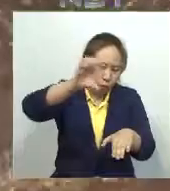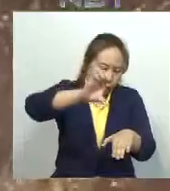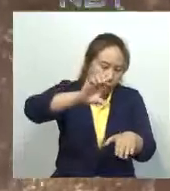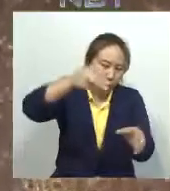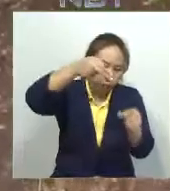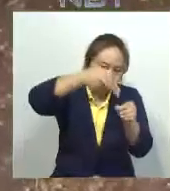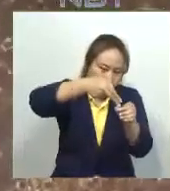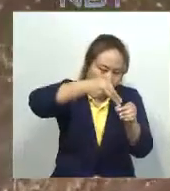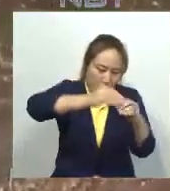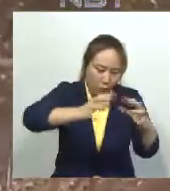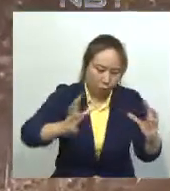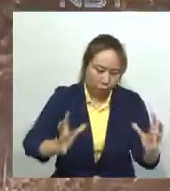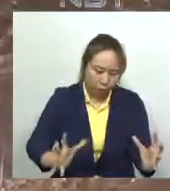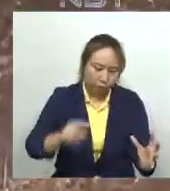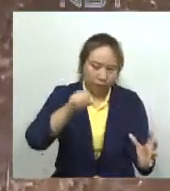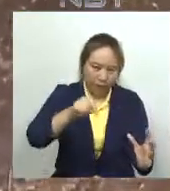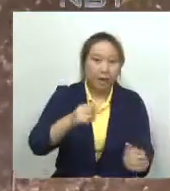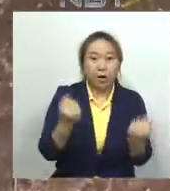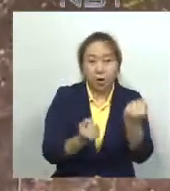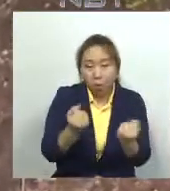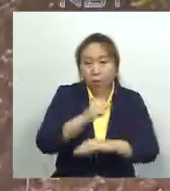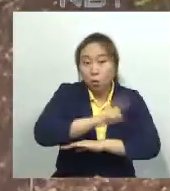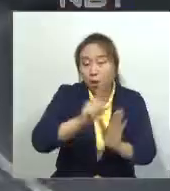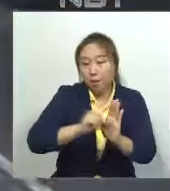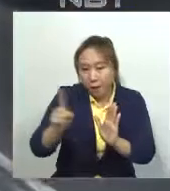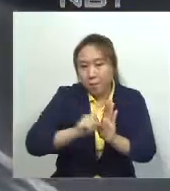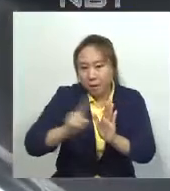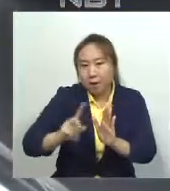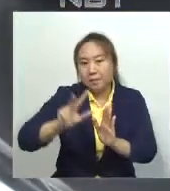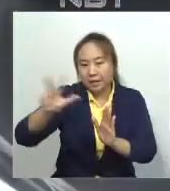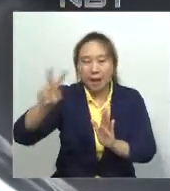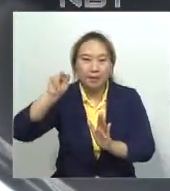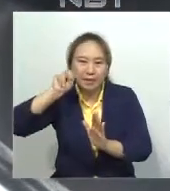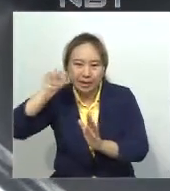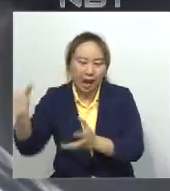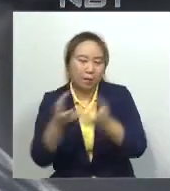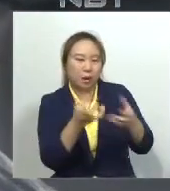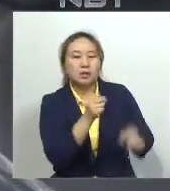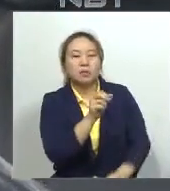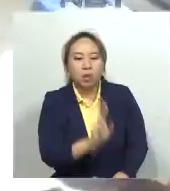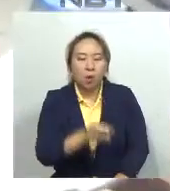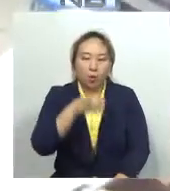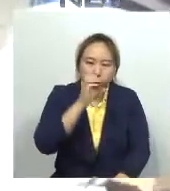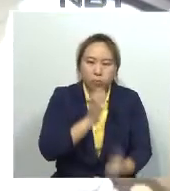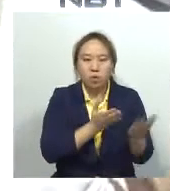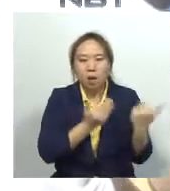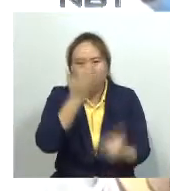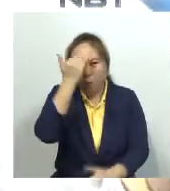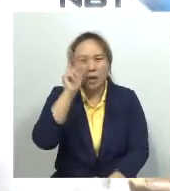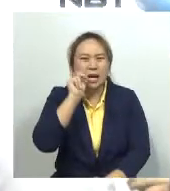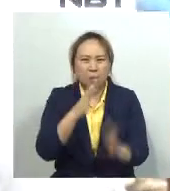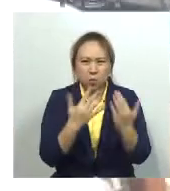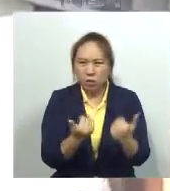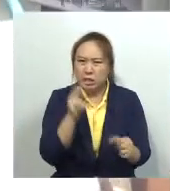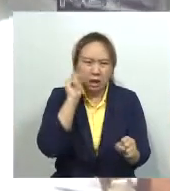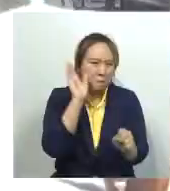กิโลเมตรต้องขับรถแบบนี้3เที่ยวต่อวันมาไว้สำหรับสำรองนะครับไว้ใช้อุปโภคบริโภคเพราะว่าที่หมู่บ้านแห่งนี้ตอนนี้ข